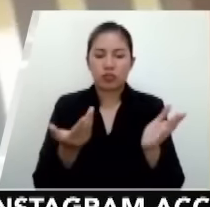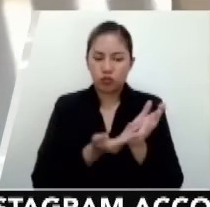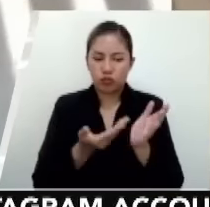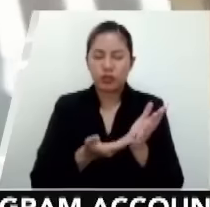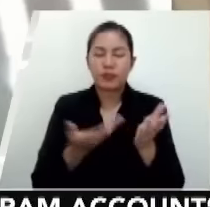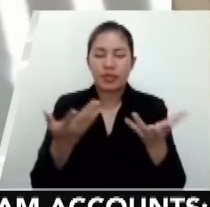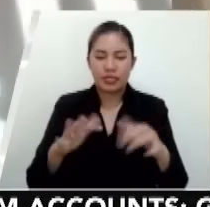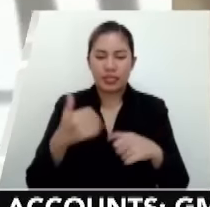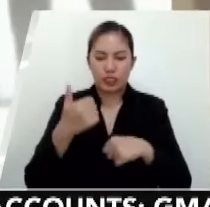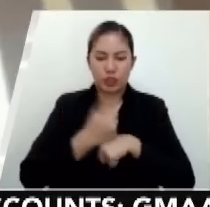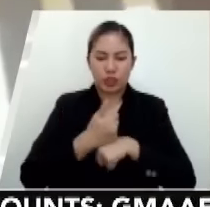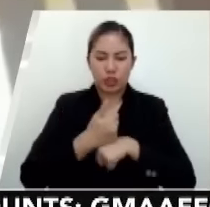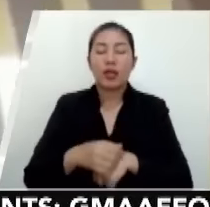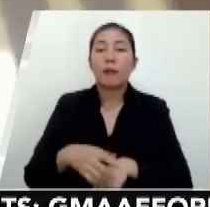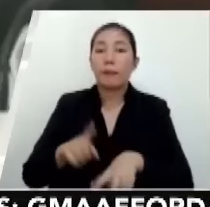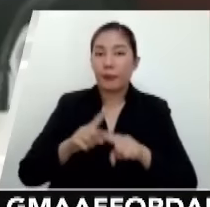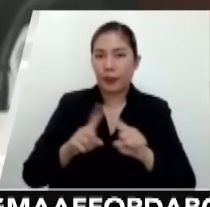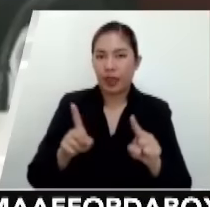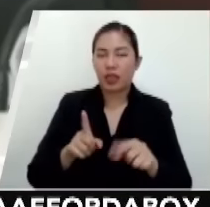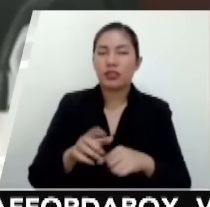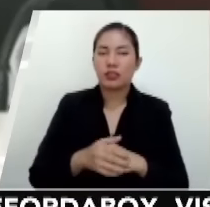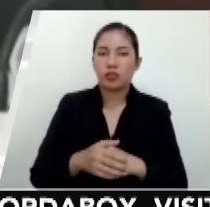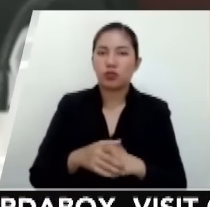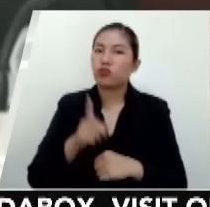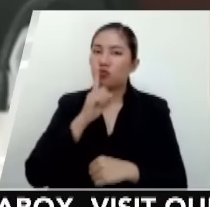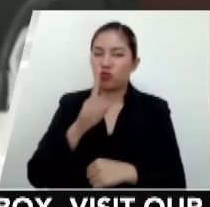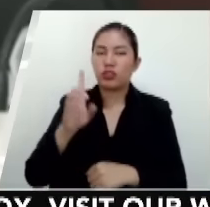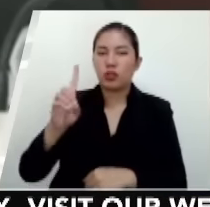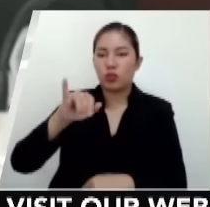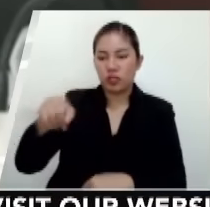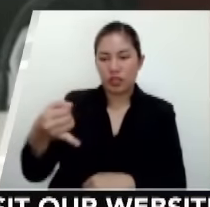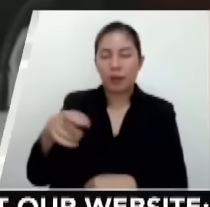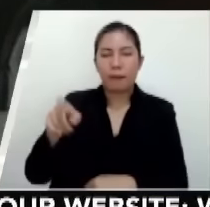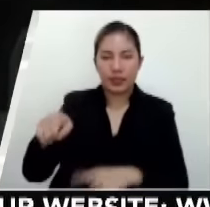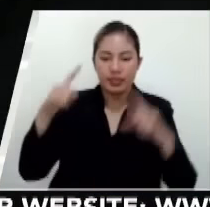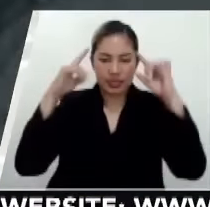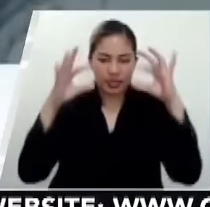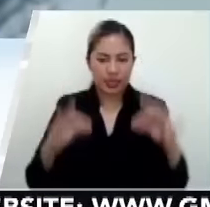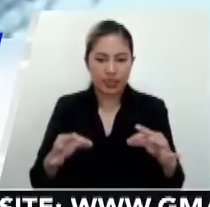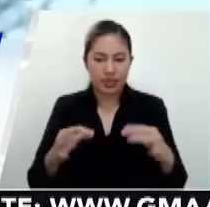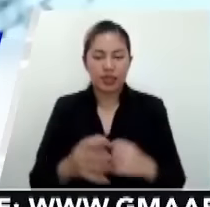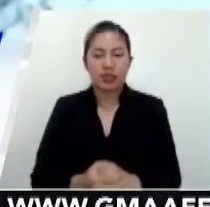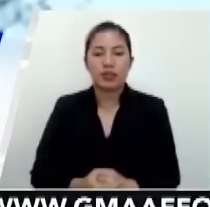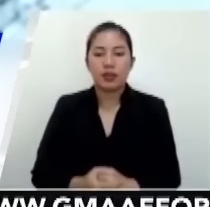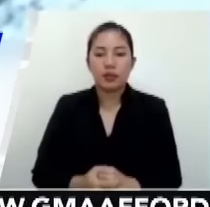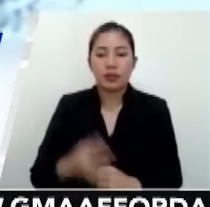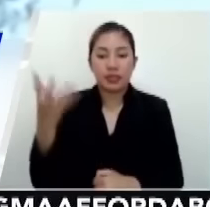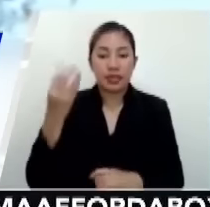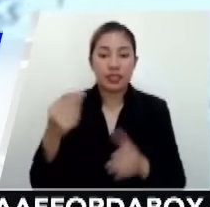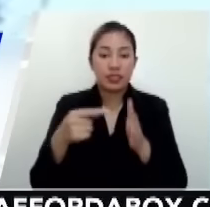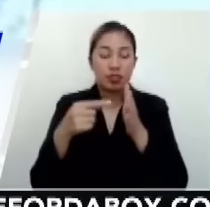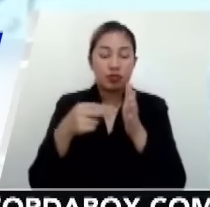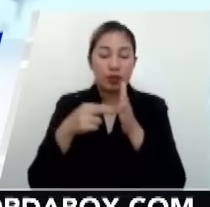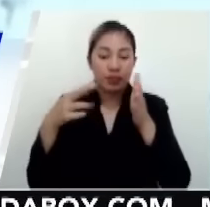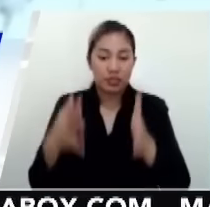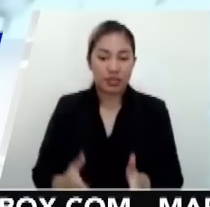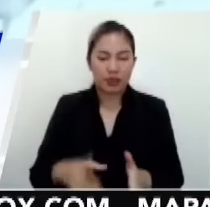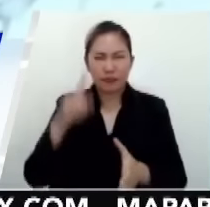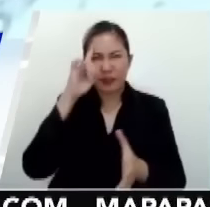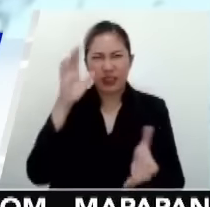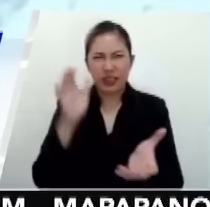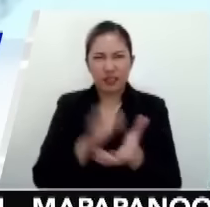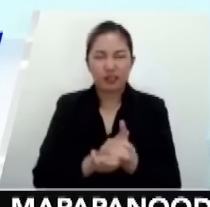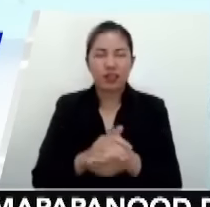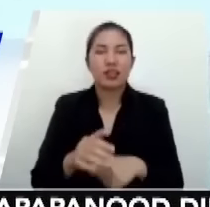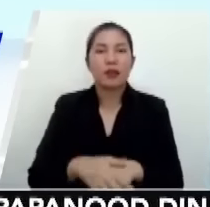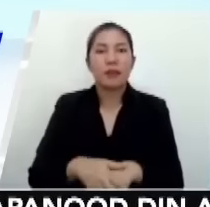the prosecutors that will determine that. Si Batangas Representative Herville Luistro naniniwalang ginamit ng Administrasyon Duterte ang